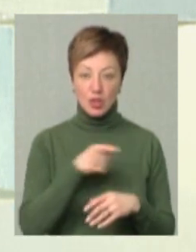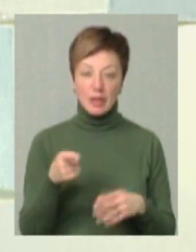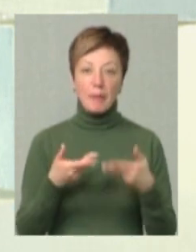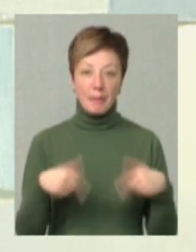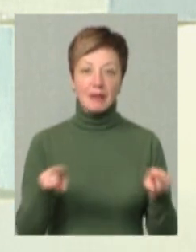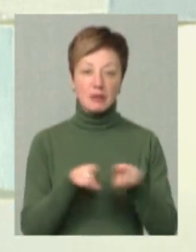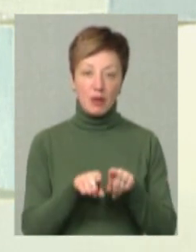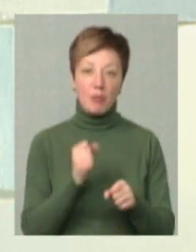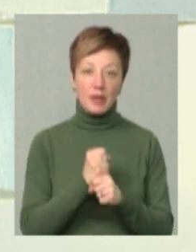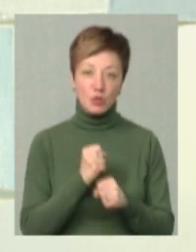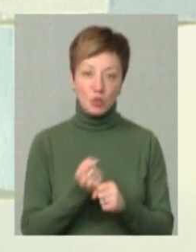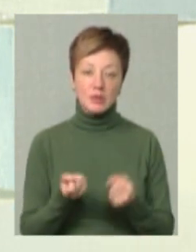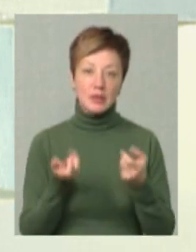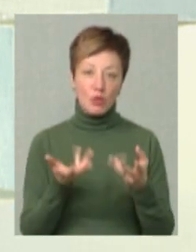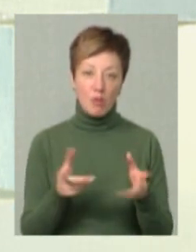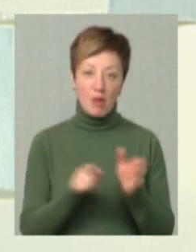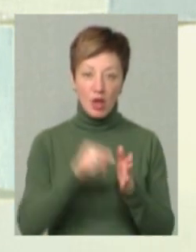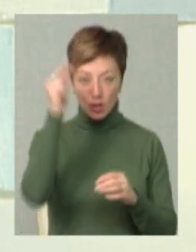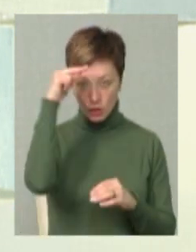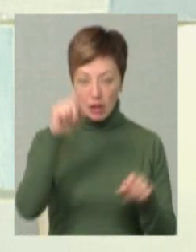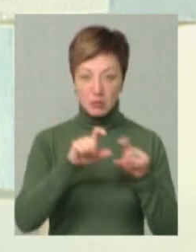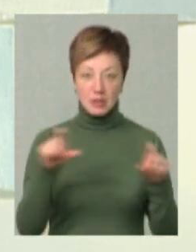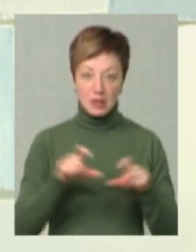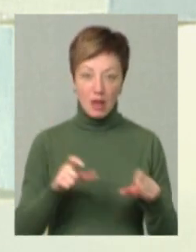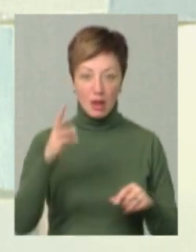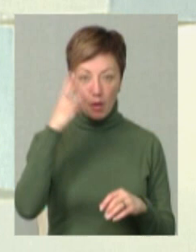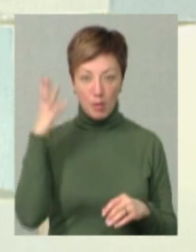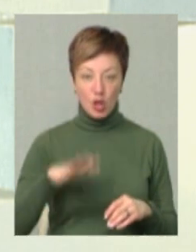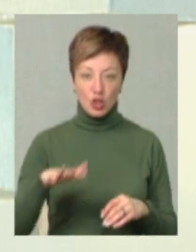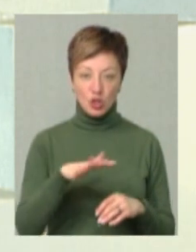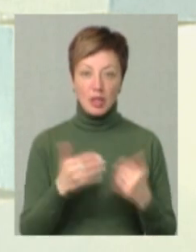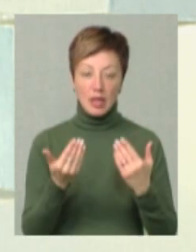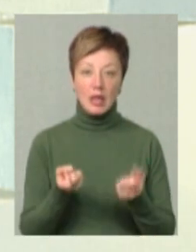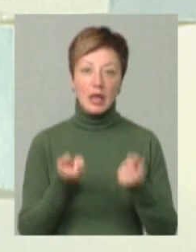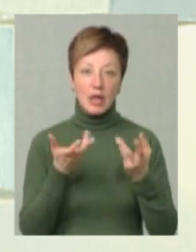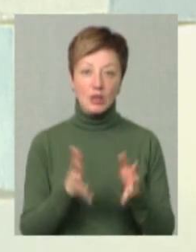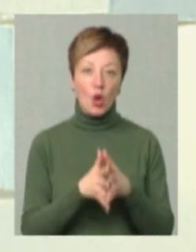так само працюємо із кількома навчальними закладами в Хмельниччині, і їхня